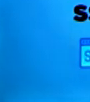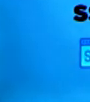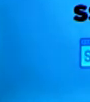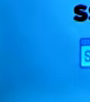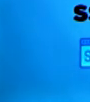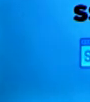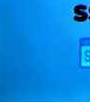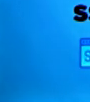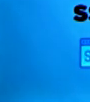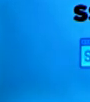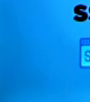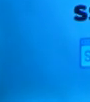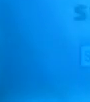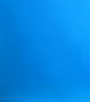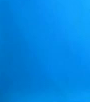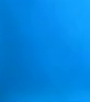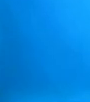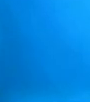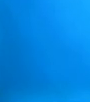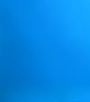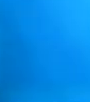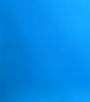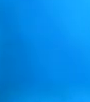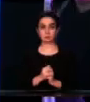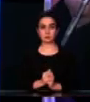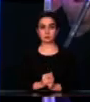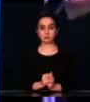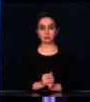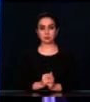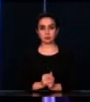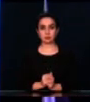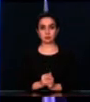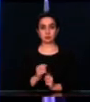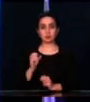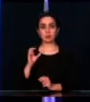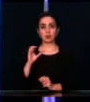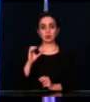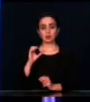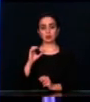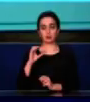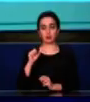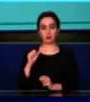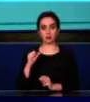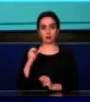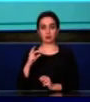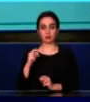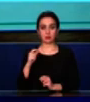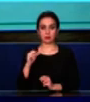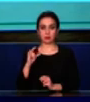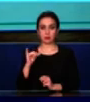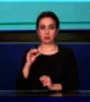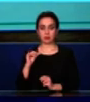асимметричное шифрование и в чем его отличие от симметричного шифрования. Итак, алгоритм RSA. Алгоритм